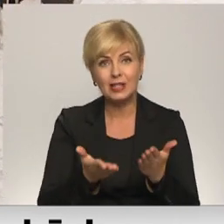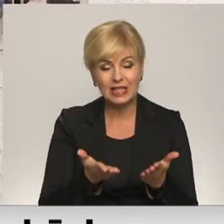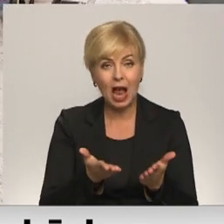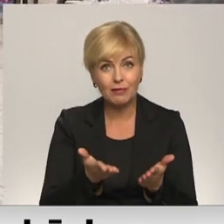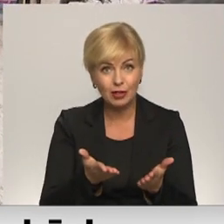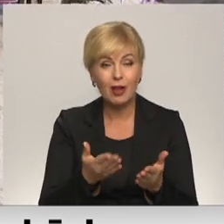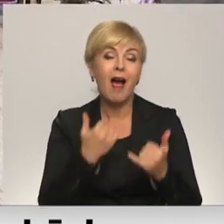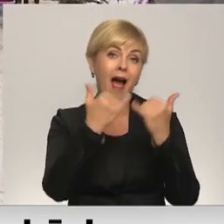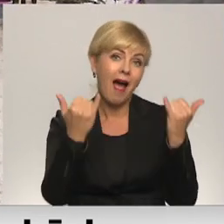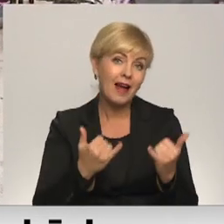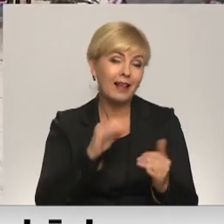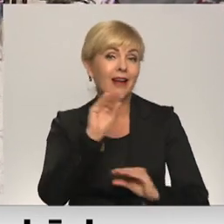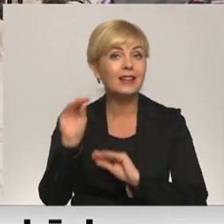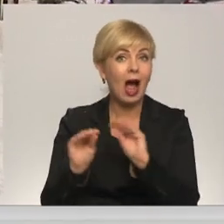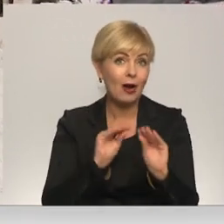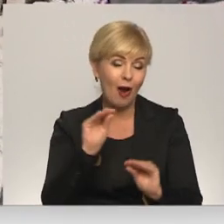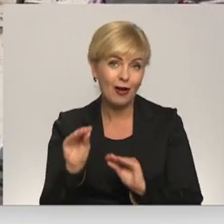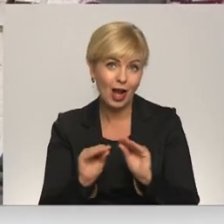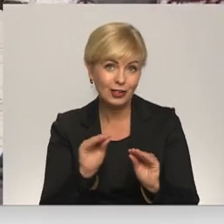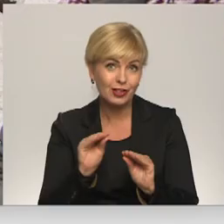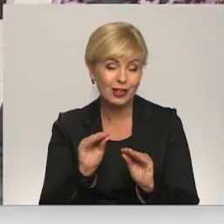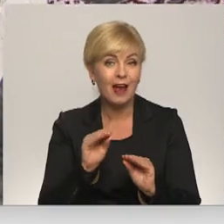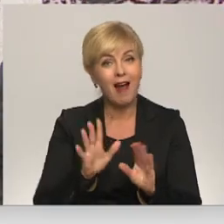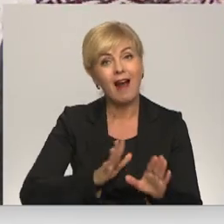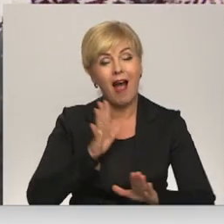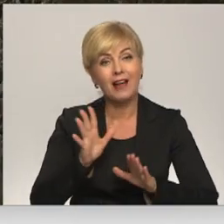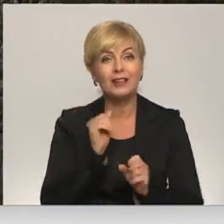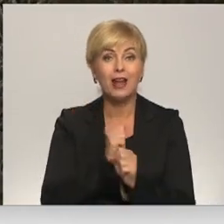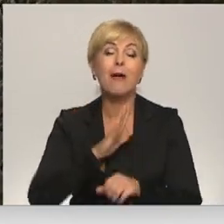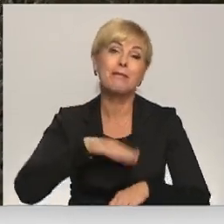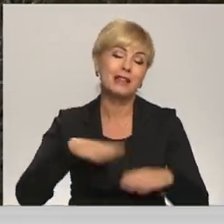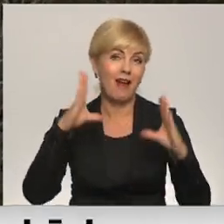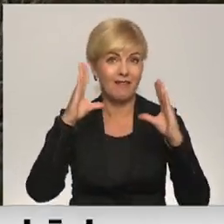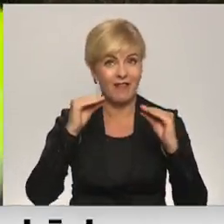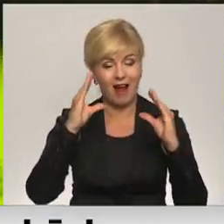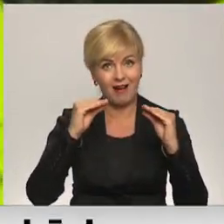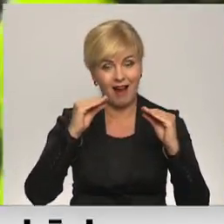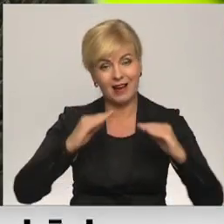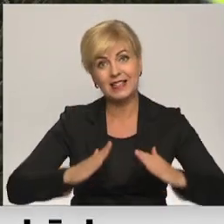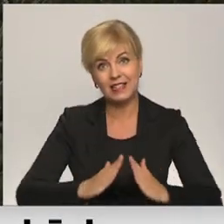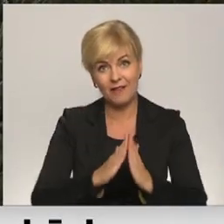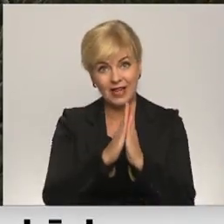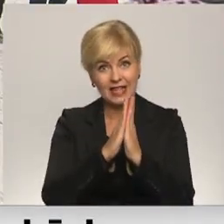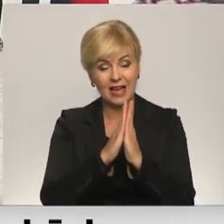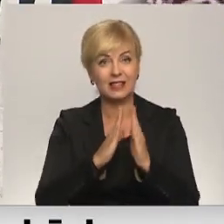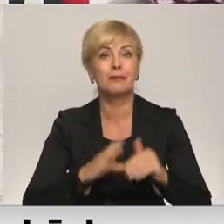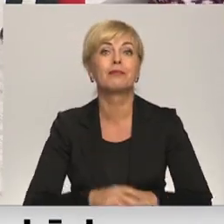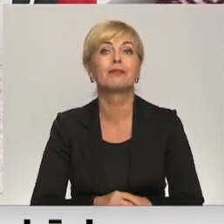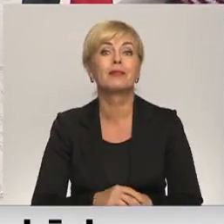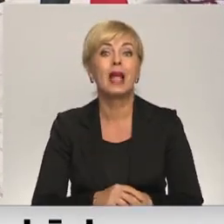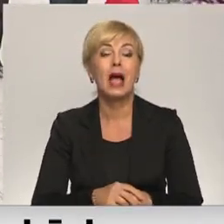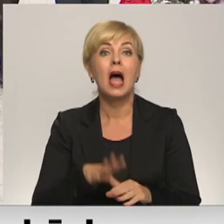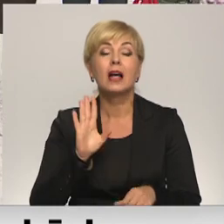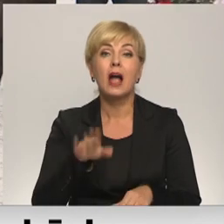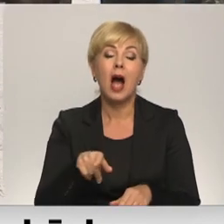principā, jā, eglītes dekorēšana, tikai tādi gatavošanās darbiņi un tad svinēs vakarā. Tā kā vērtēja to, ka valdība ir tagad uz svētkiem īstenējušos noteikumus,